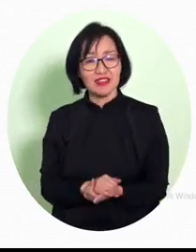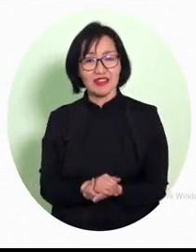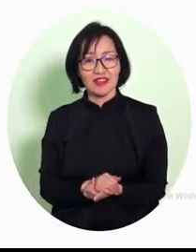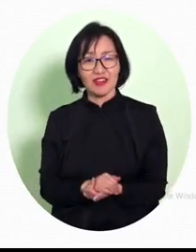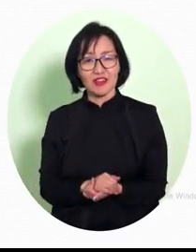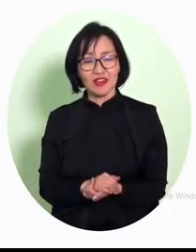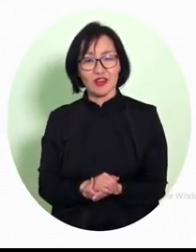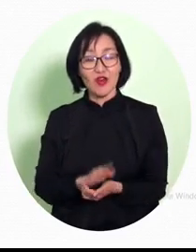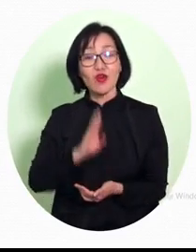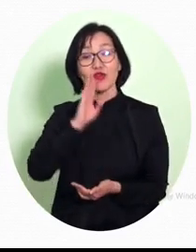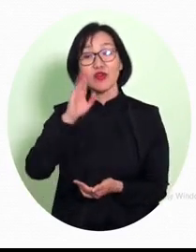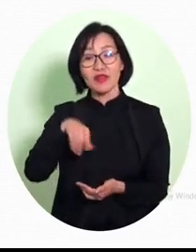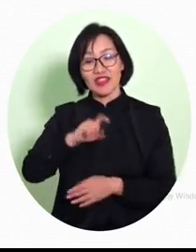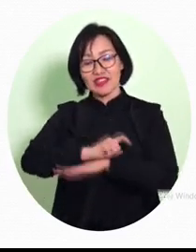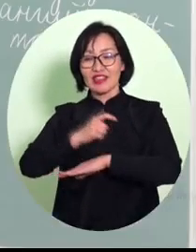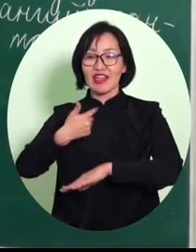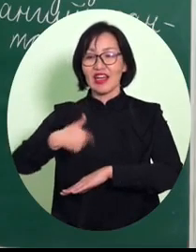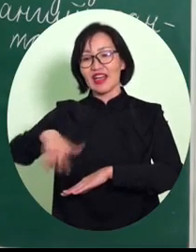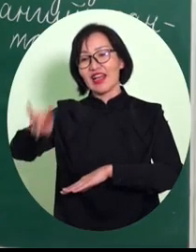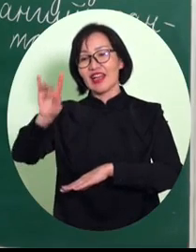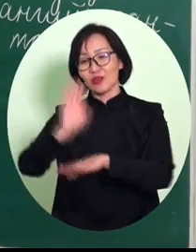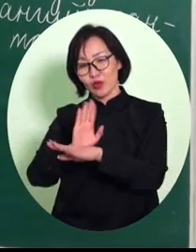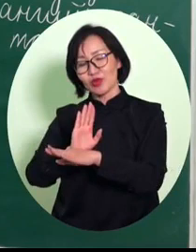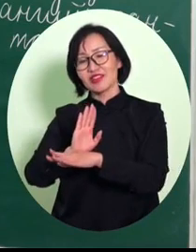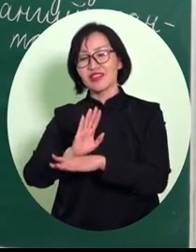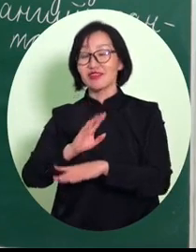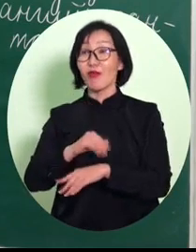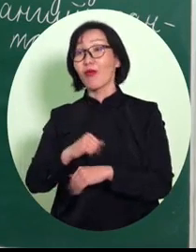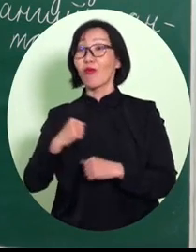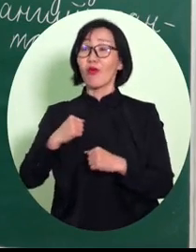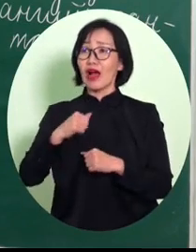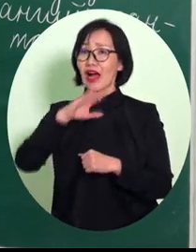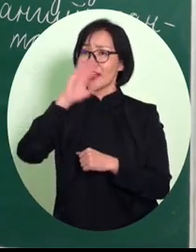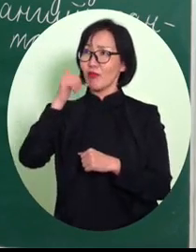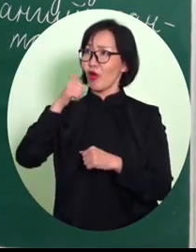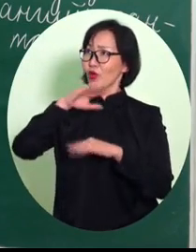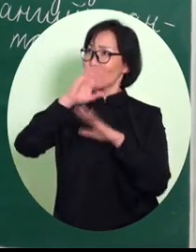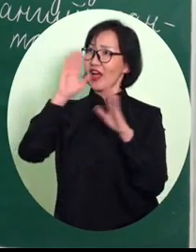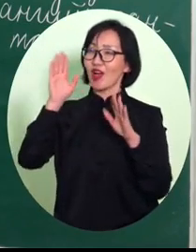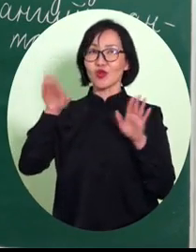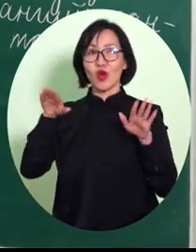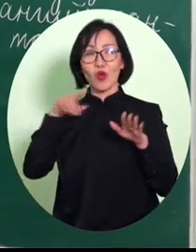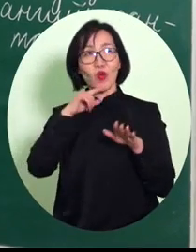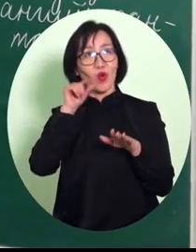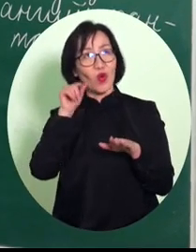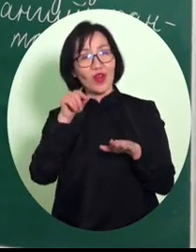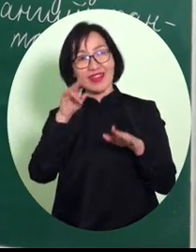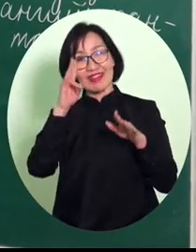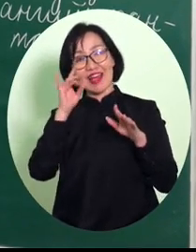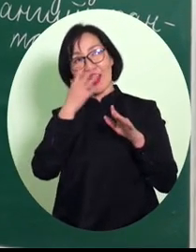За өглөө бид хичээлдээ явах гараад явход нэг л сайхан дулаахан нэг л гоё байдаг гадаа тийм ээ шууд